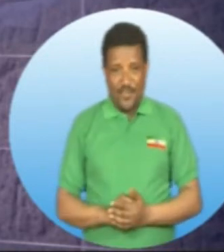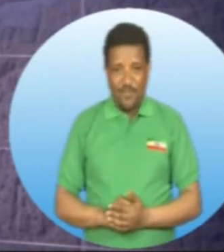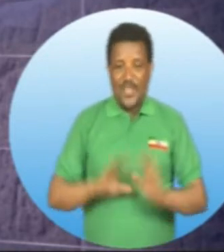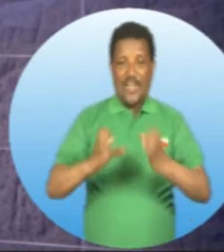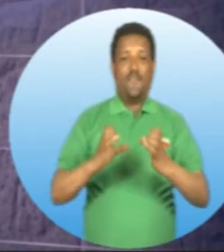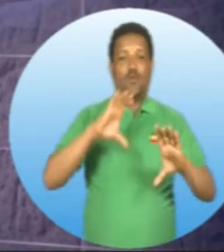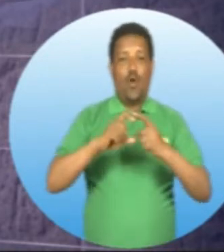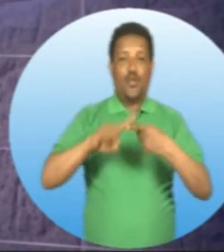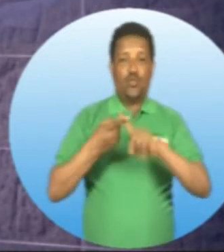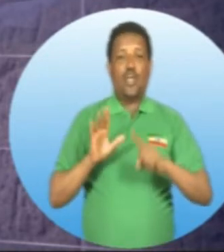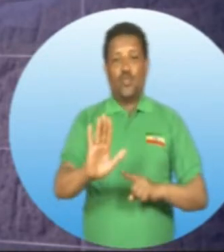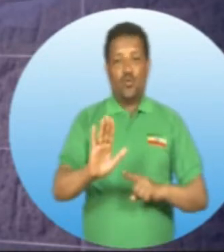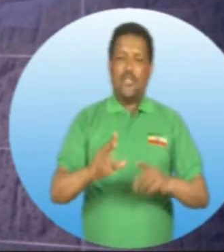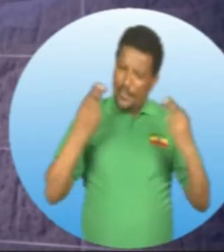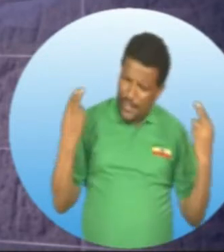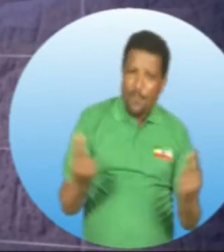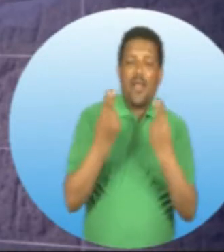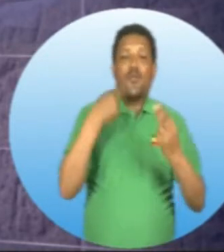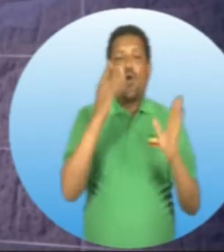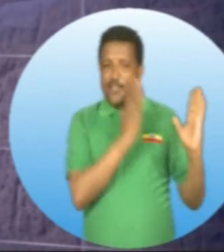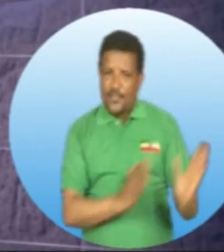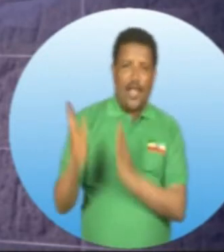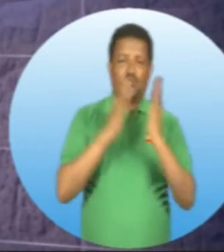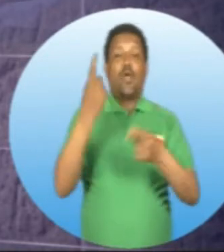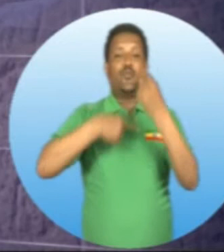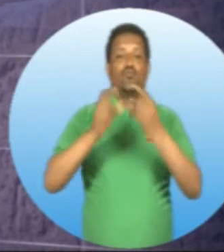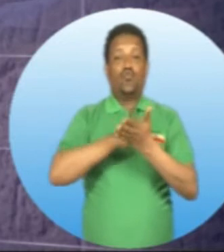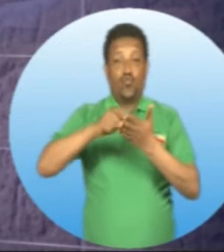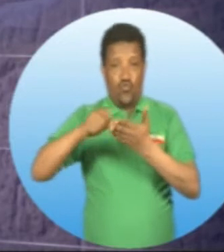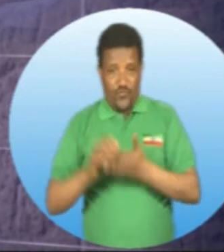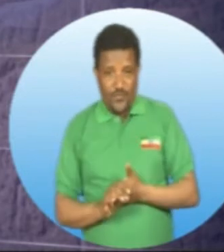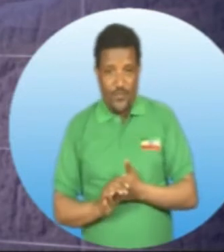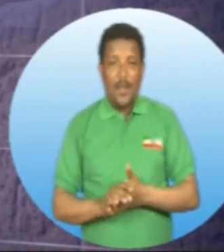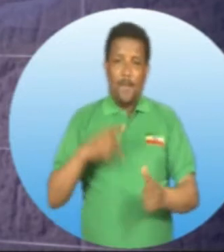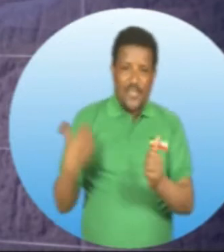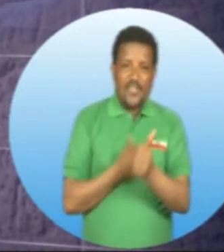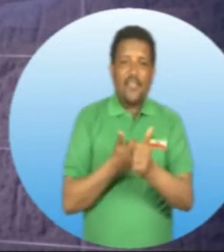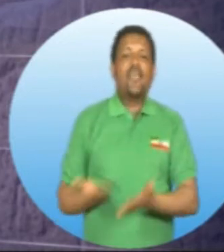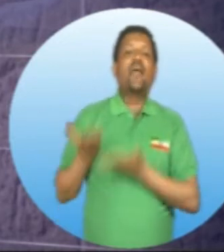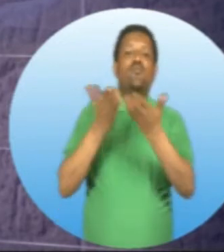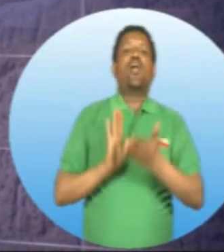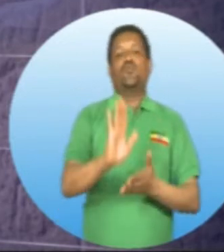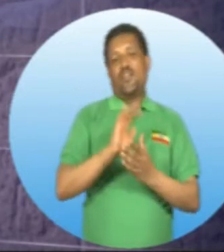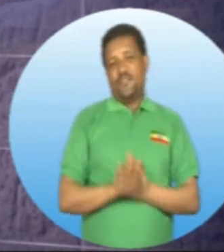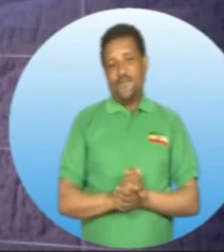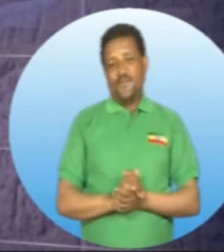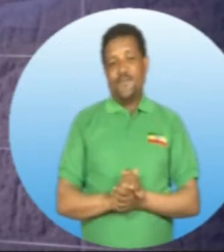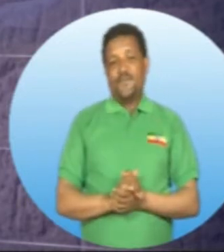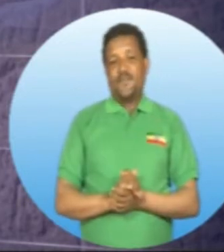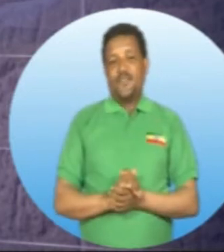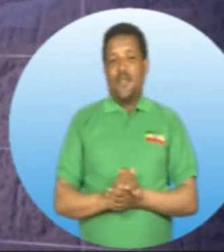ለእናንተ ለክፍል ጓደኞቻቸው ይጠቅማል ብለው አዘጋጅተው ያመጡትን ጽሑፎች በተከታታይ